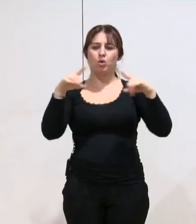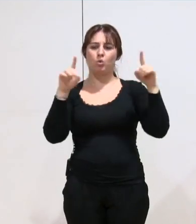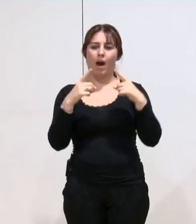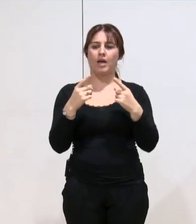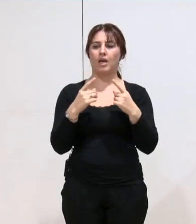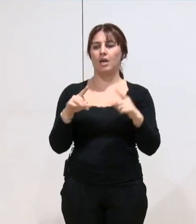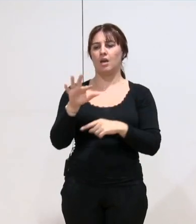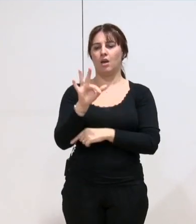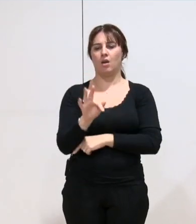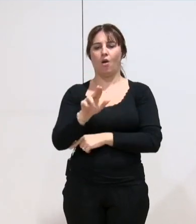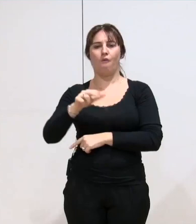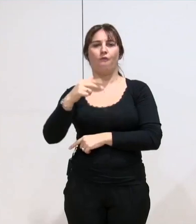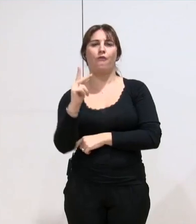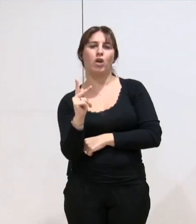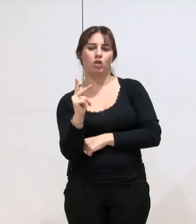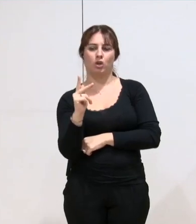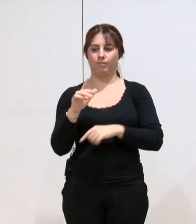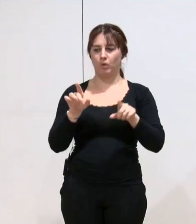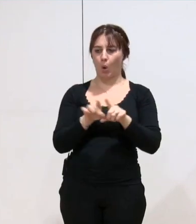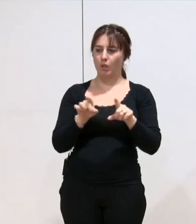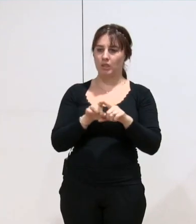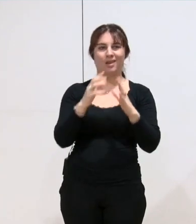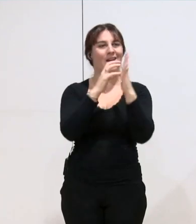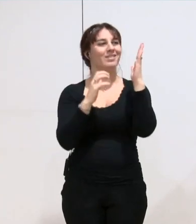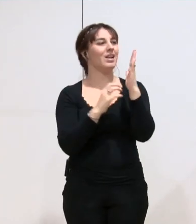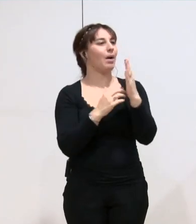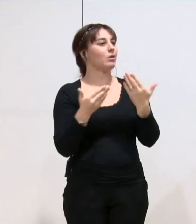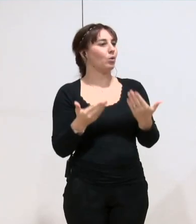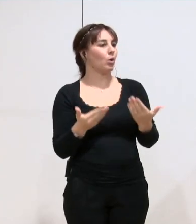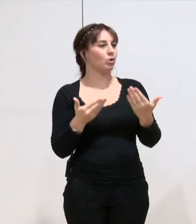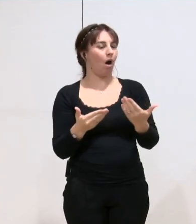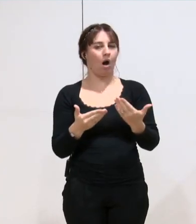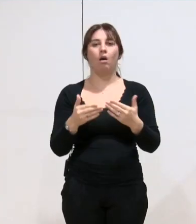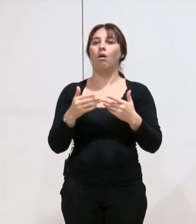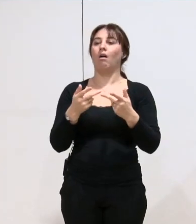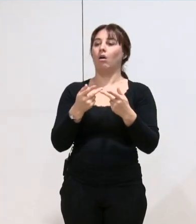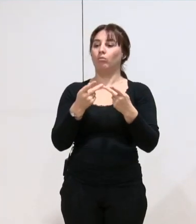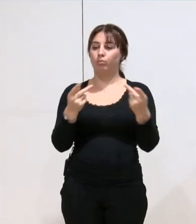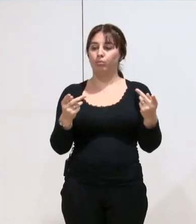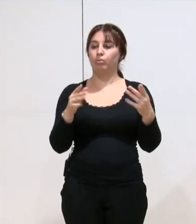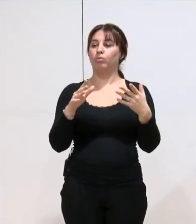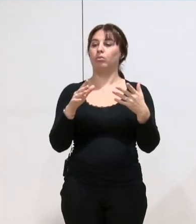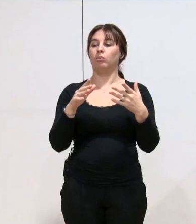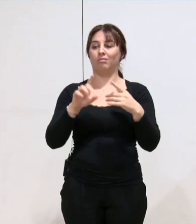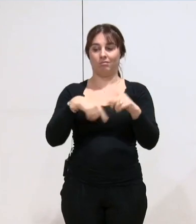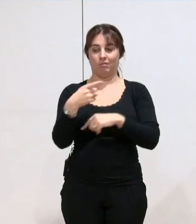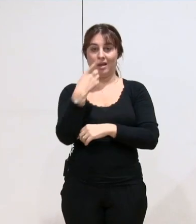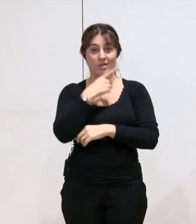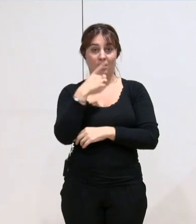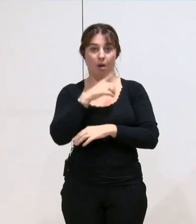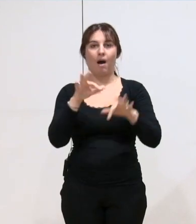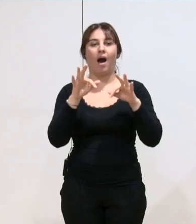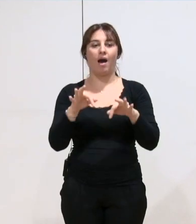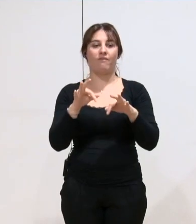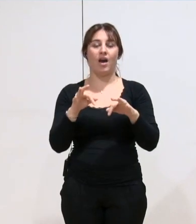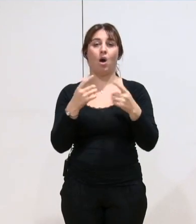aura, et c'est dans la délibération que nous sommes amenés à adopter aujourd'hui, le concert de Scorpion au mois de décembre, qui en est déjà